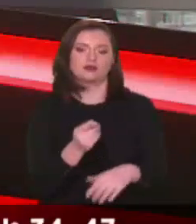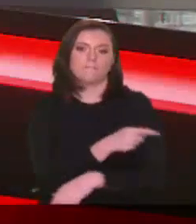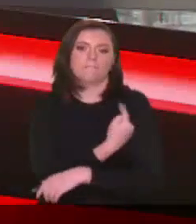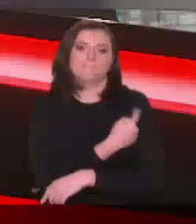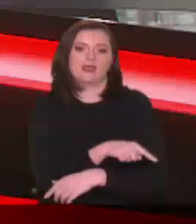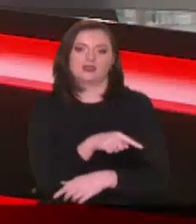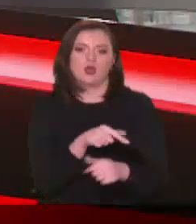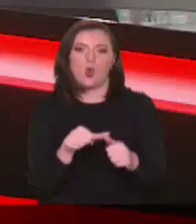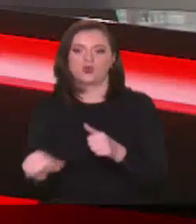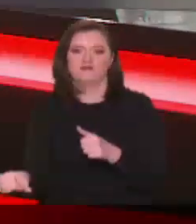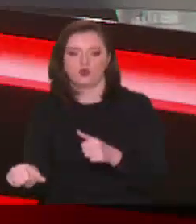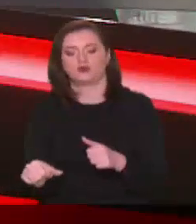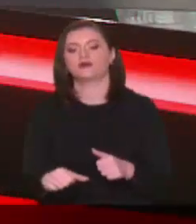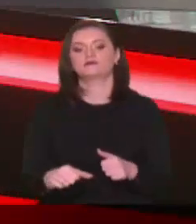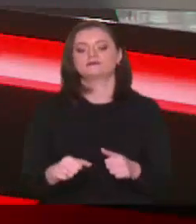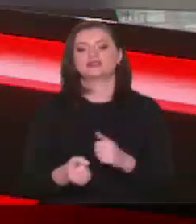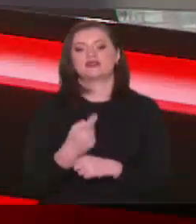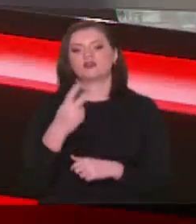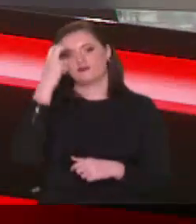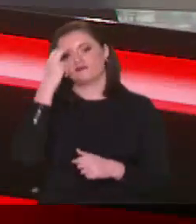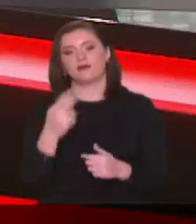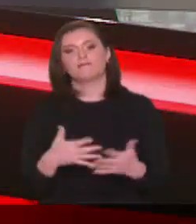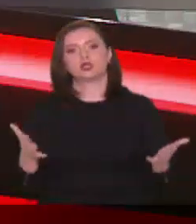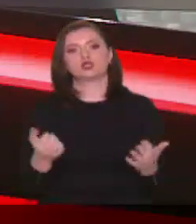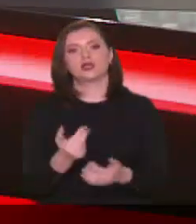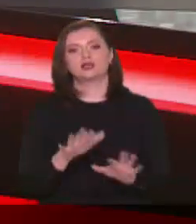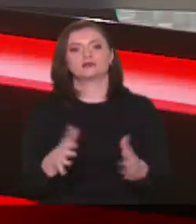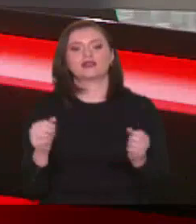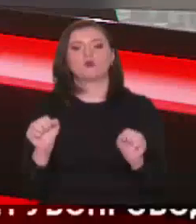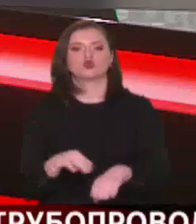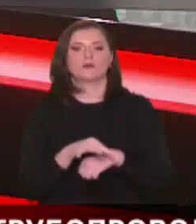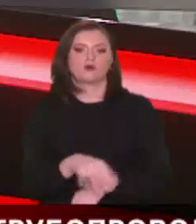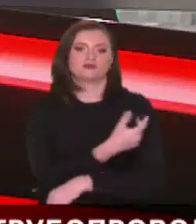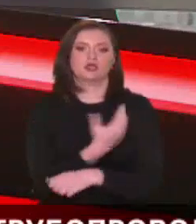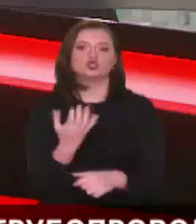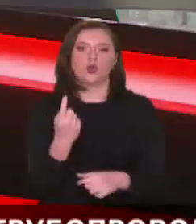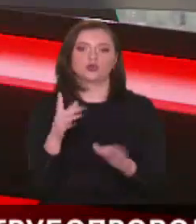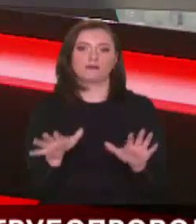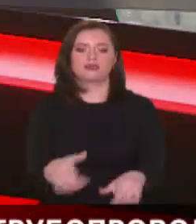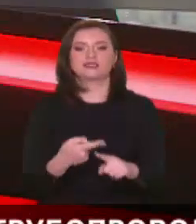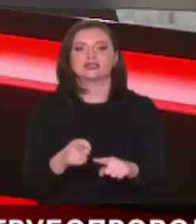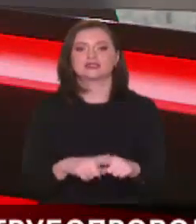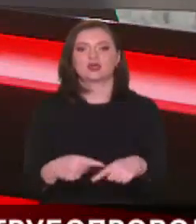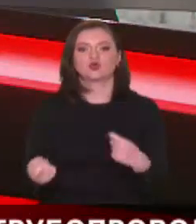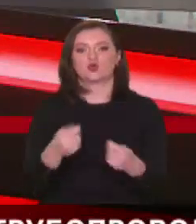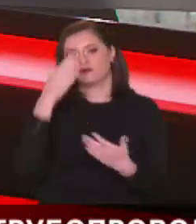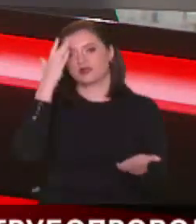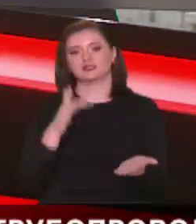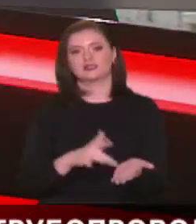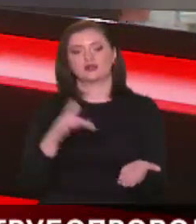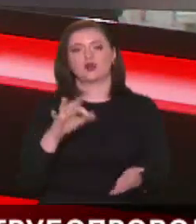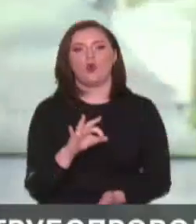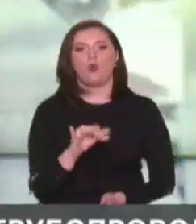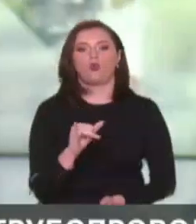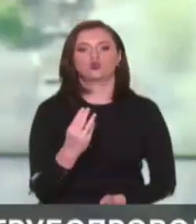Ну, з'являється в Києві ще більша кількість місць, де можна провести щеплення. От ще одне місце – це торгово-розважальний центр Ocean Plaza.